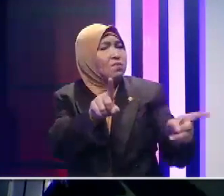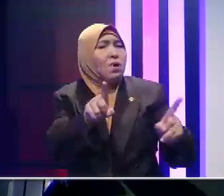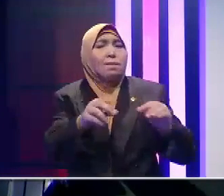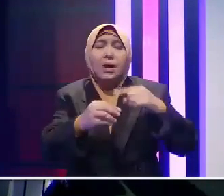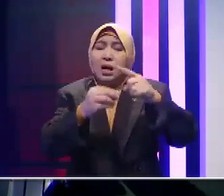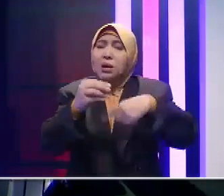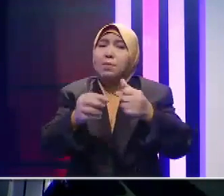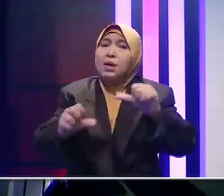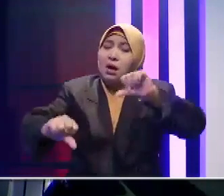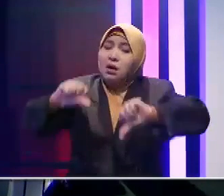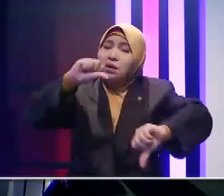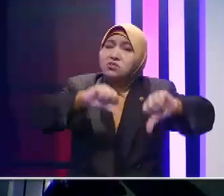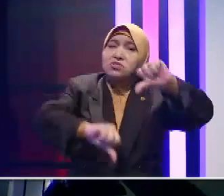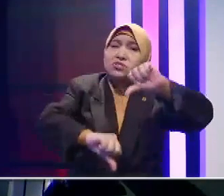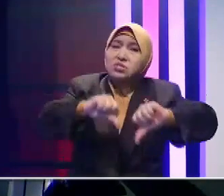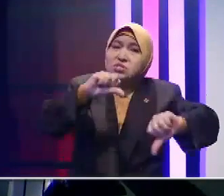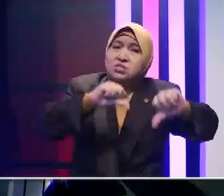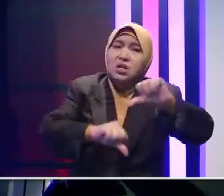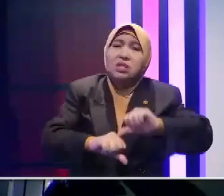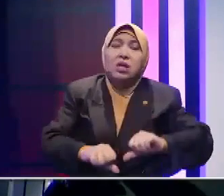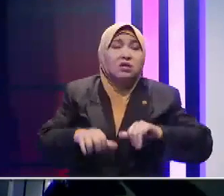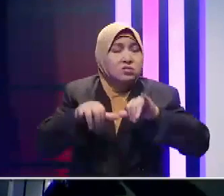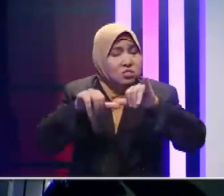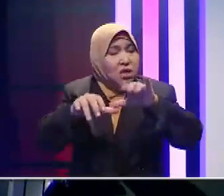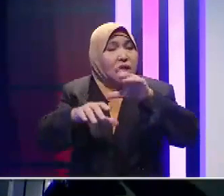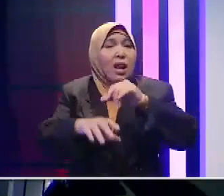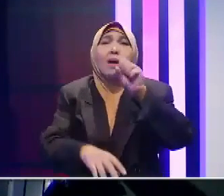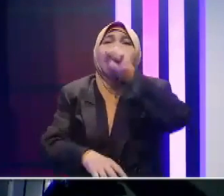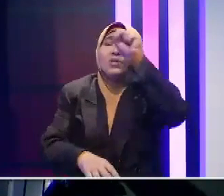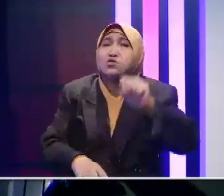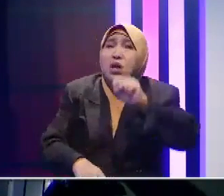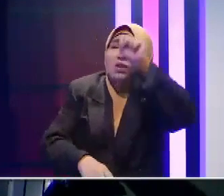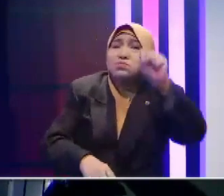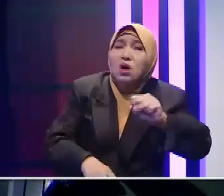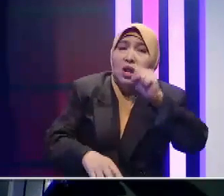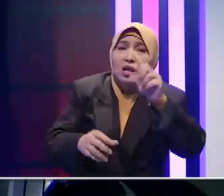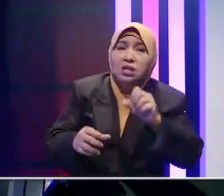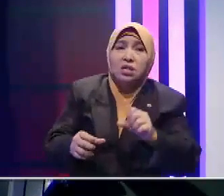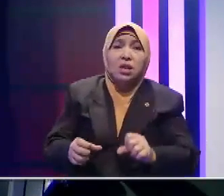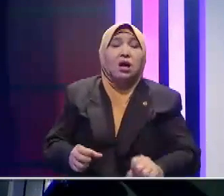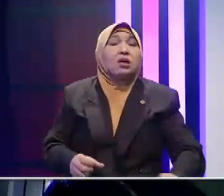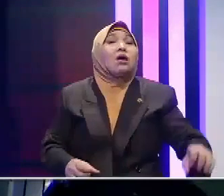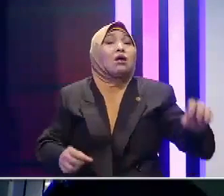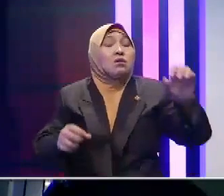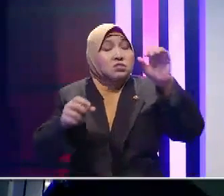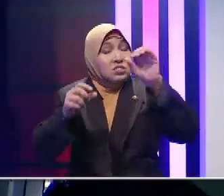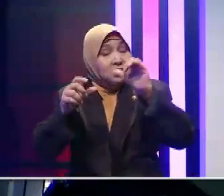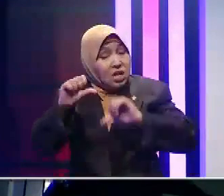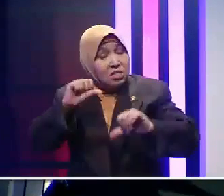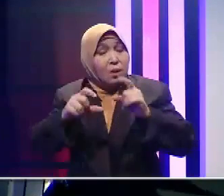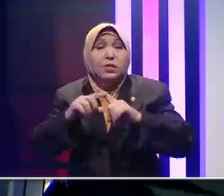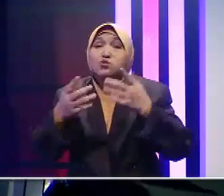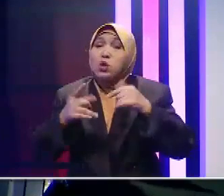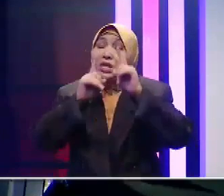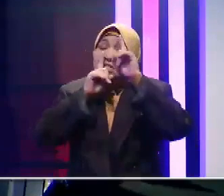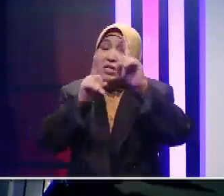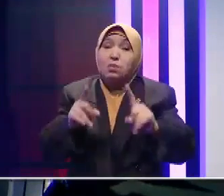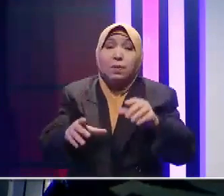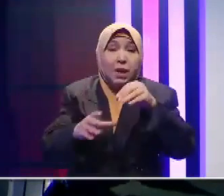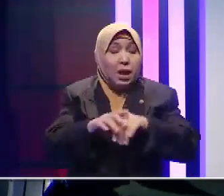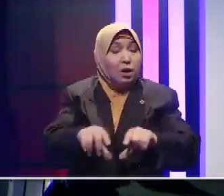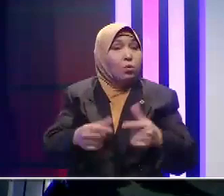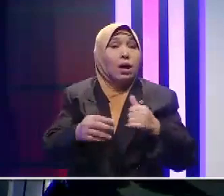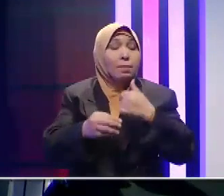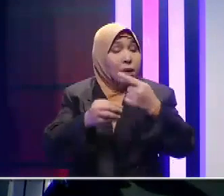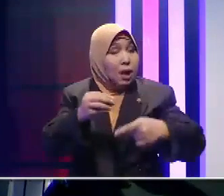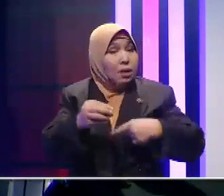sains yang masih dalam persoalan sains tapi dah terjawab dalam Quran. Subhanallah. Kan? Ini benda-benda yang